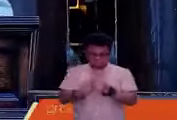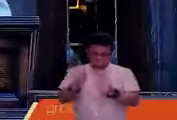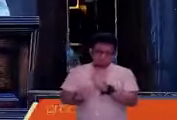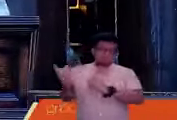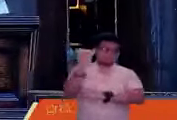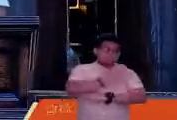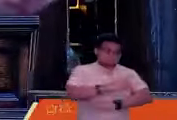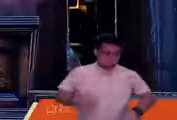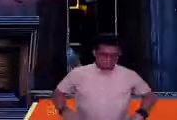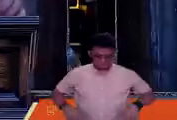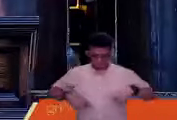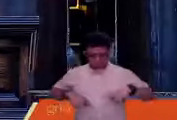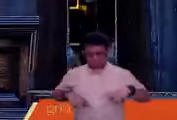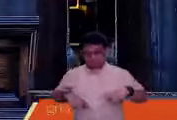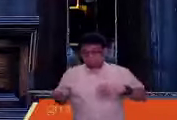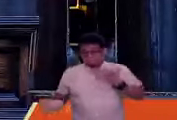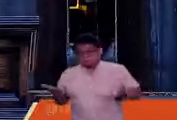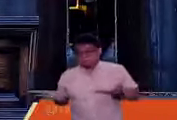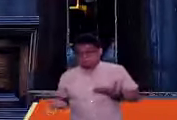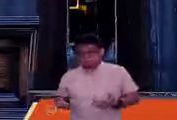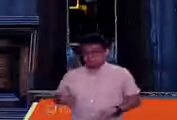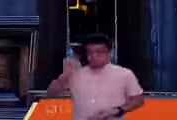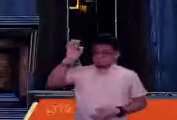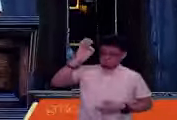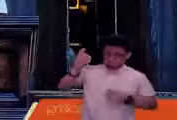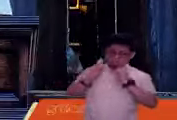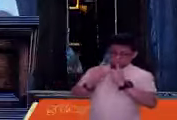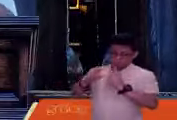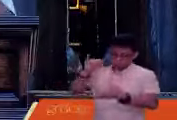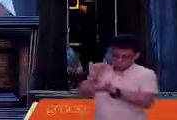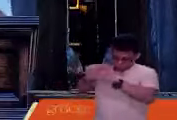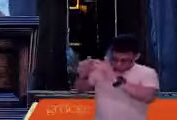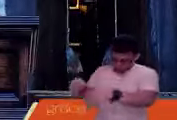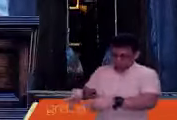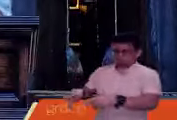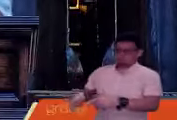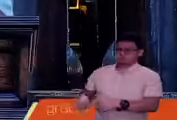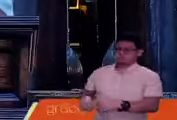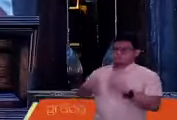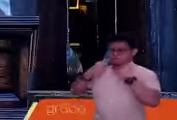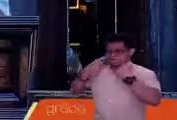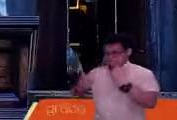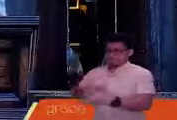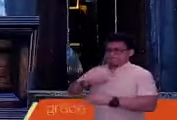life. Probably, I can talk to him and I can tell him about